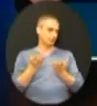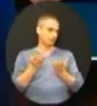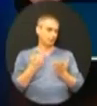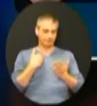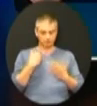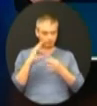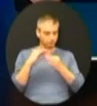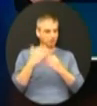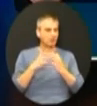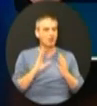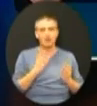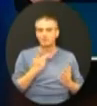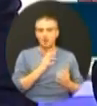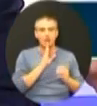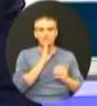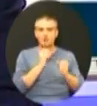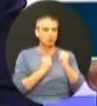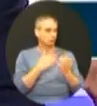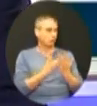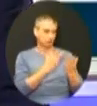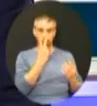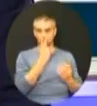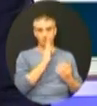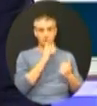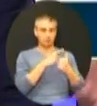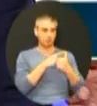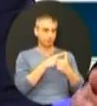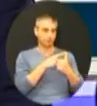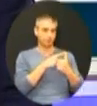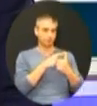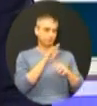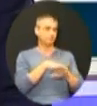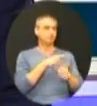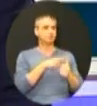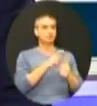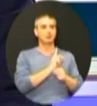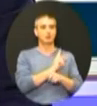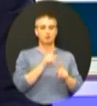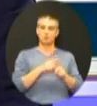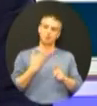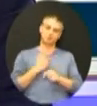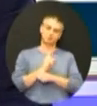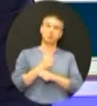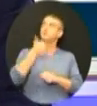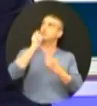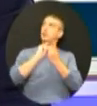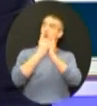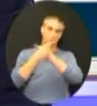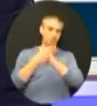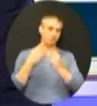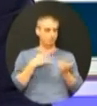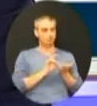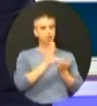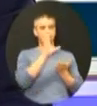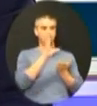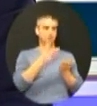ה משפט האחרון איפה בכל זאת הקושי מהצעה יש שני קשים אחד התחושה היא שאתה זמני כי התחלף שר בעולם